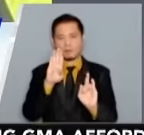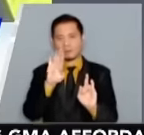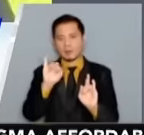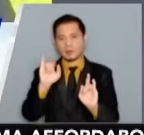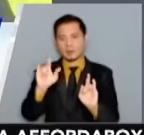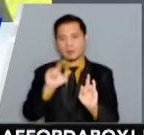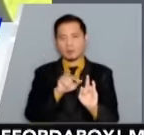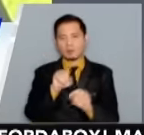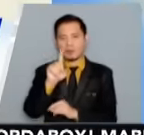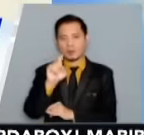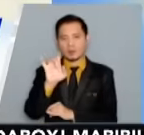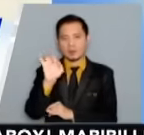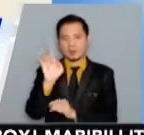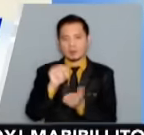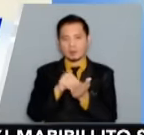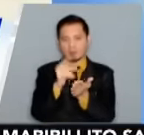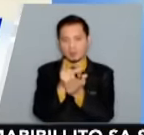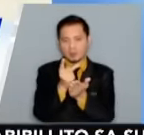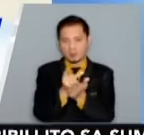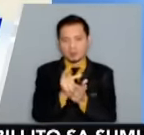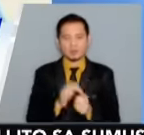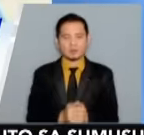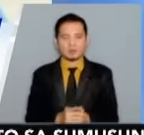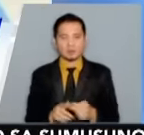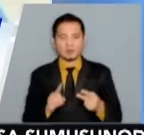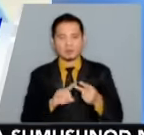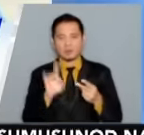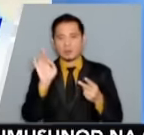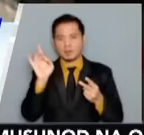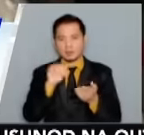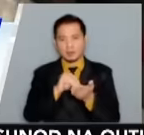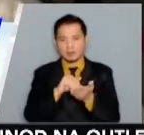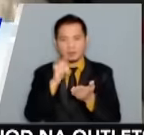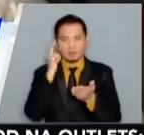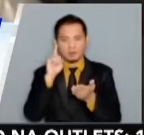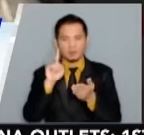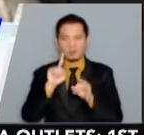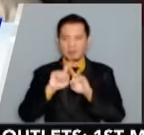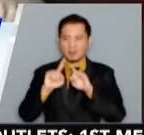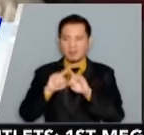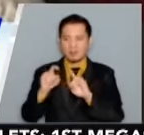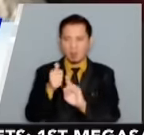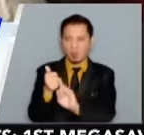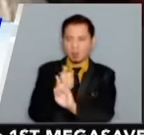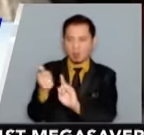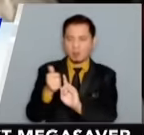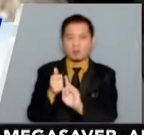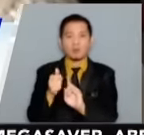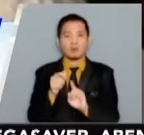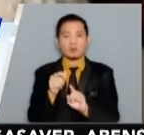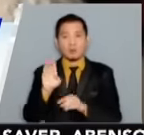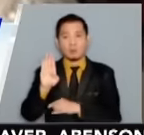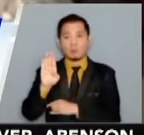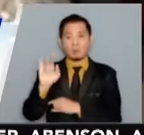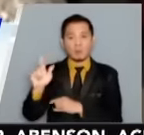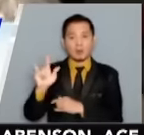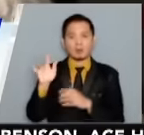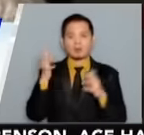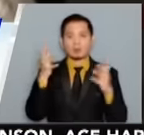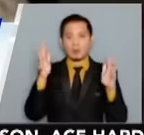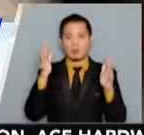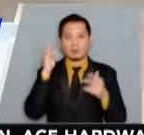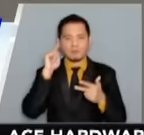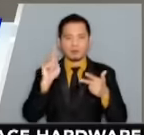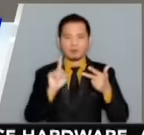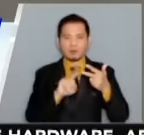kasong sexual abuse, 80,000 pesos para sa maltreatment at non-bailable naman ang kasong qualified